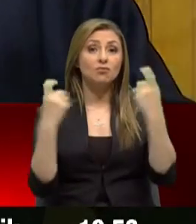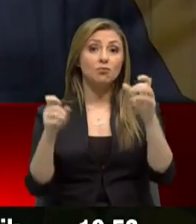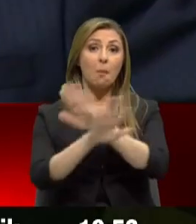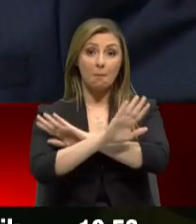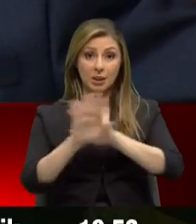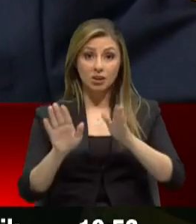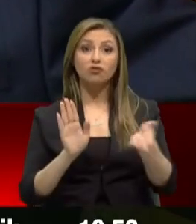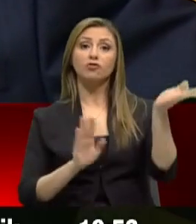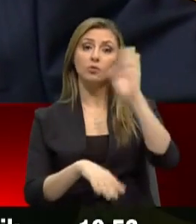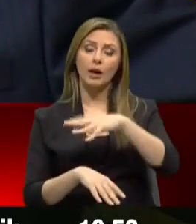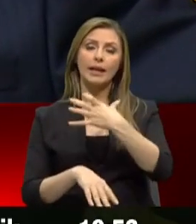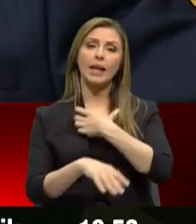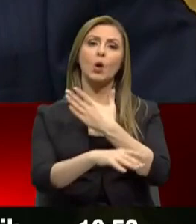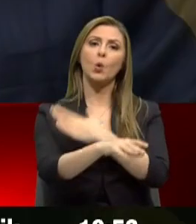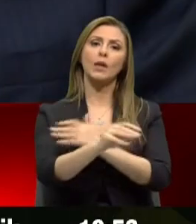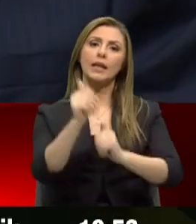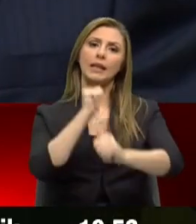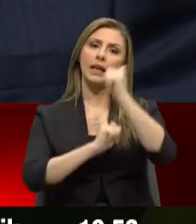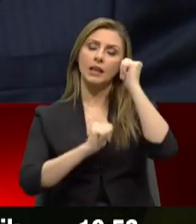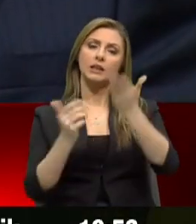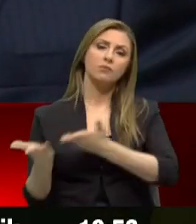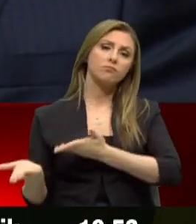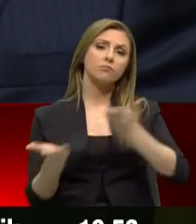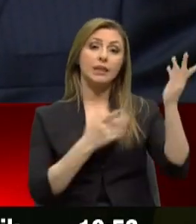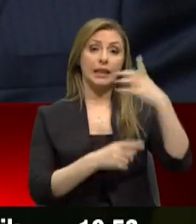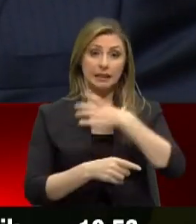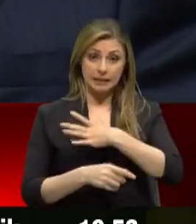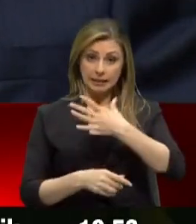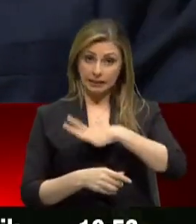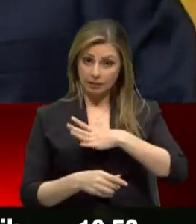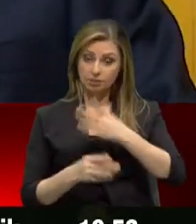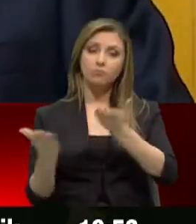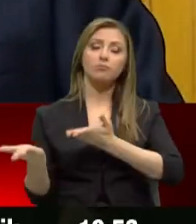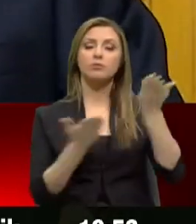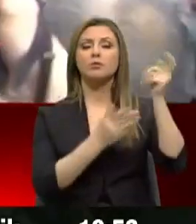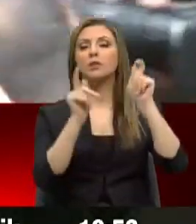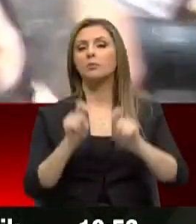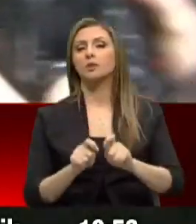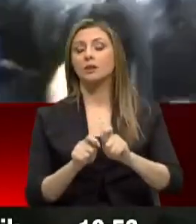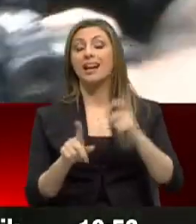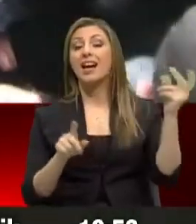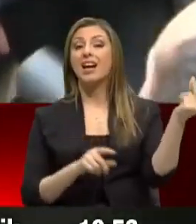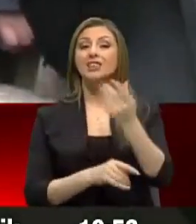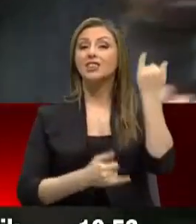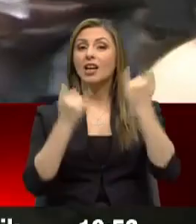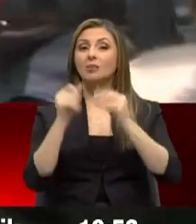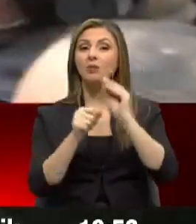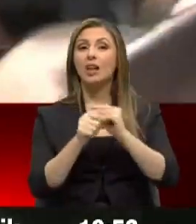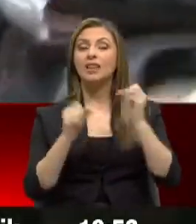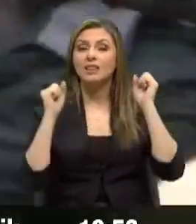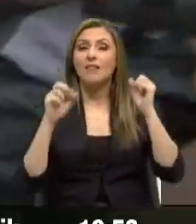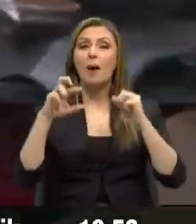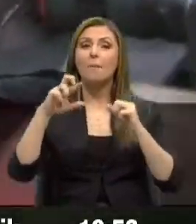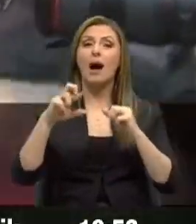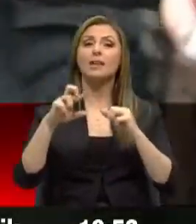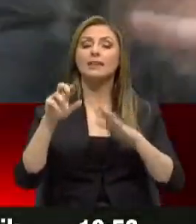geçmez ülkelerine dönüşleri hepsinin rızasıyla hayata geçirilmelidir. Sığınmacı tartışmasında Zafer Partisi